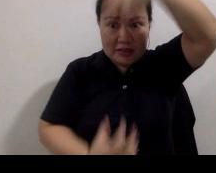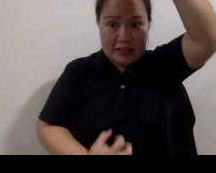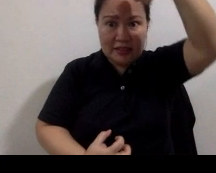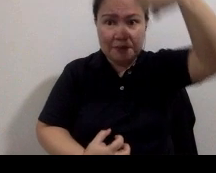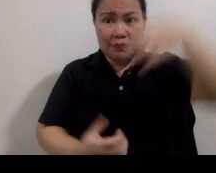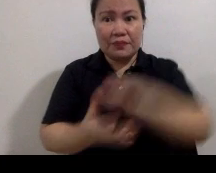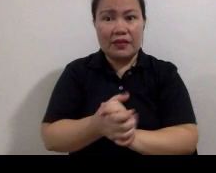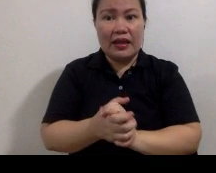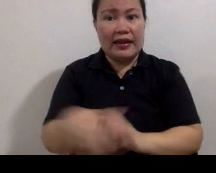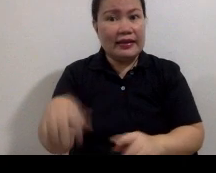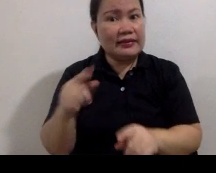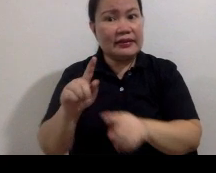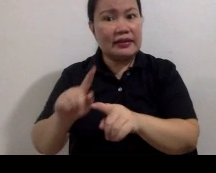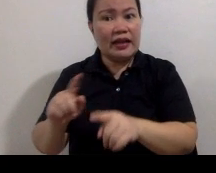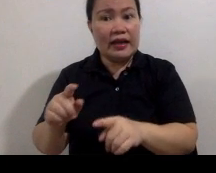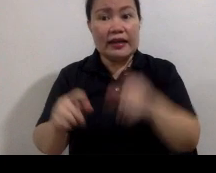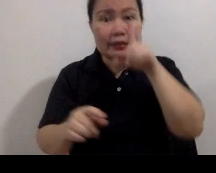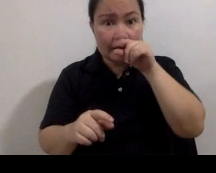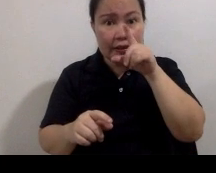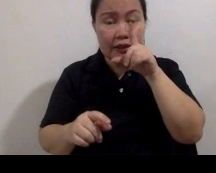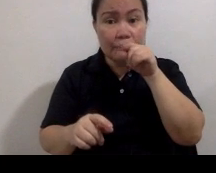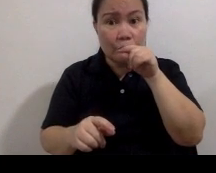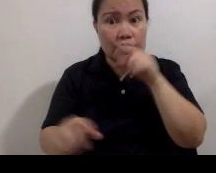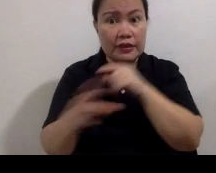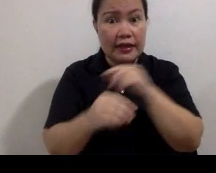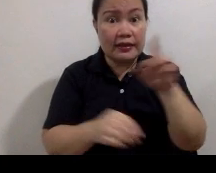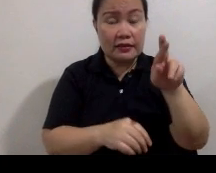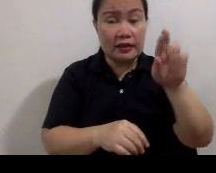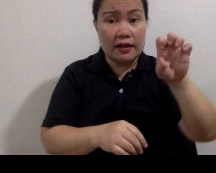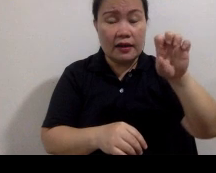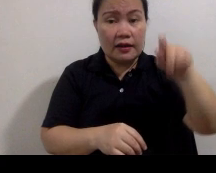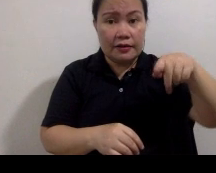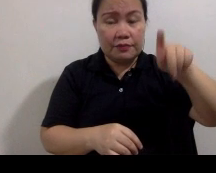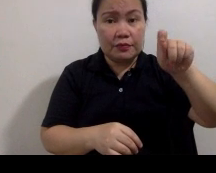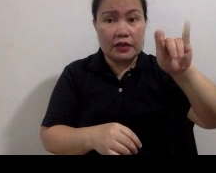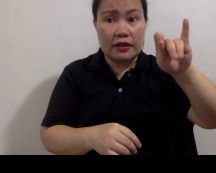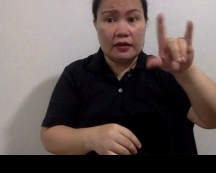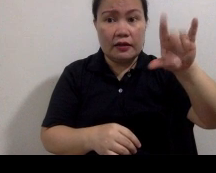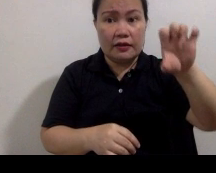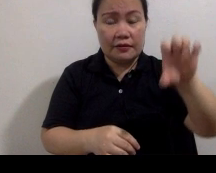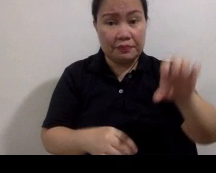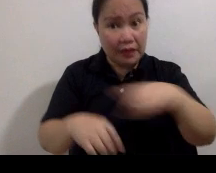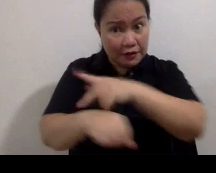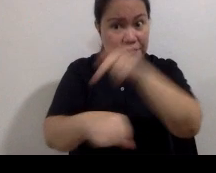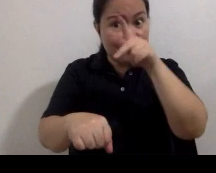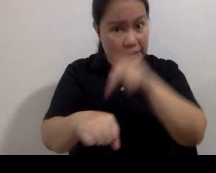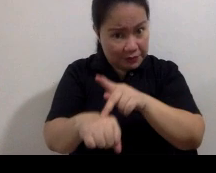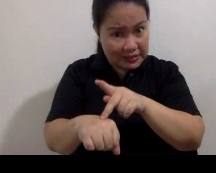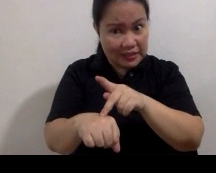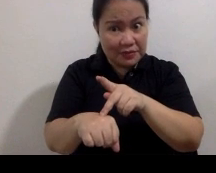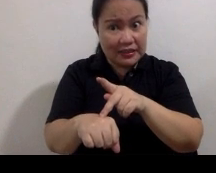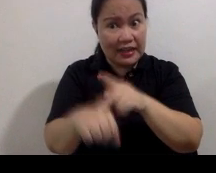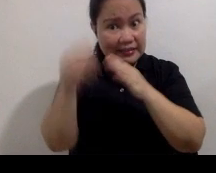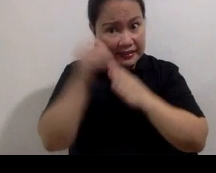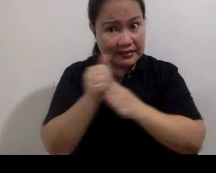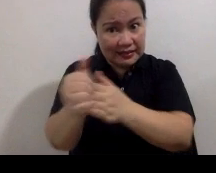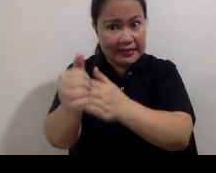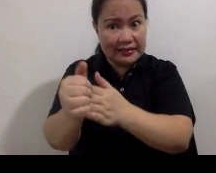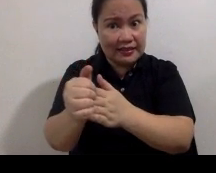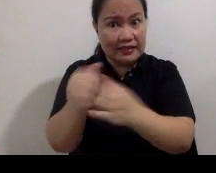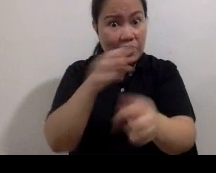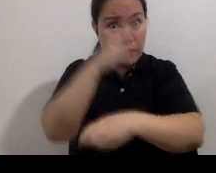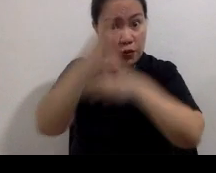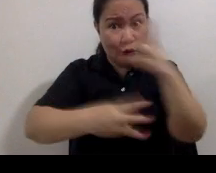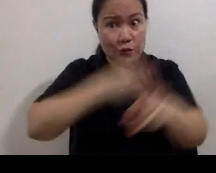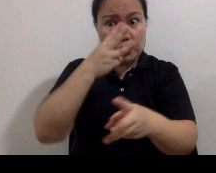at reptile. Ang Pilipinas ay isa sa mga bansang nangunguna sa buong daigdig sa produksyon ng langis ng niyog